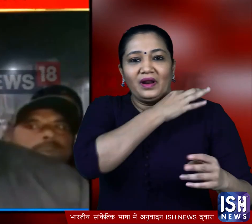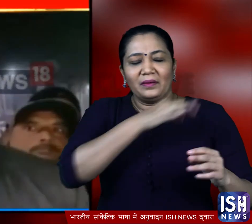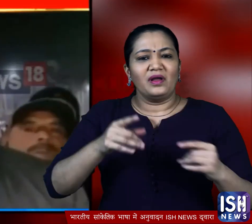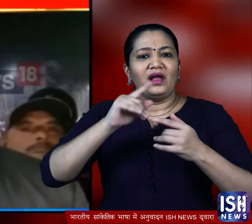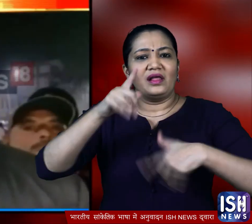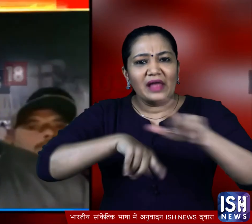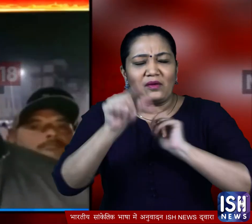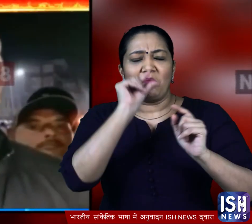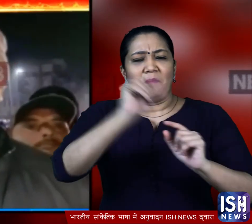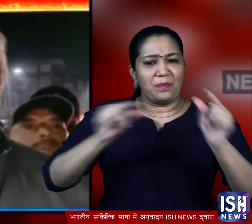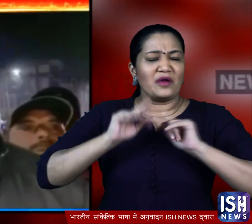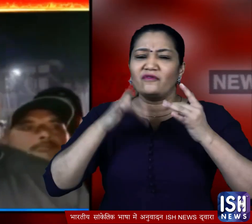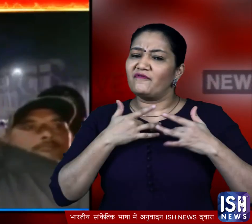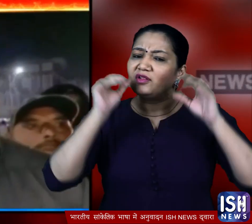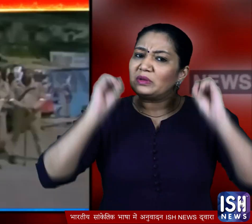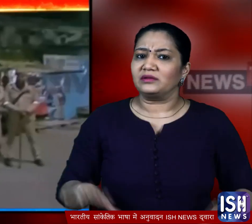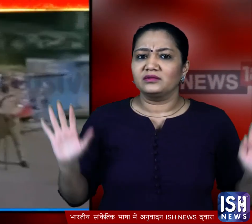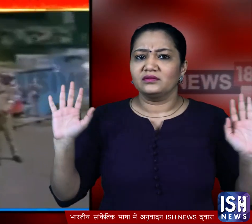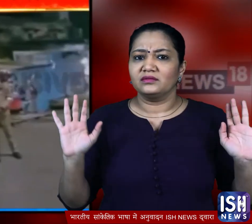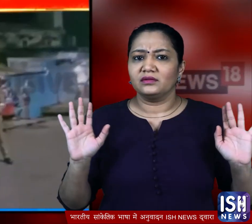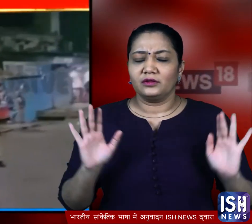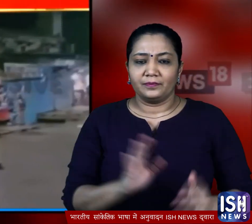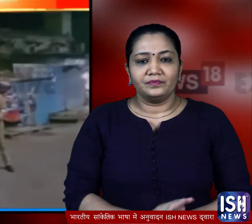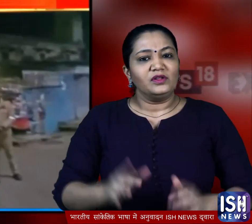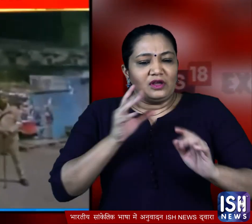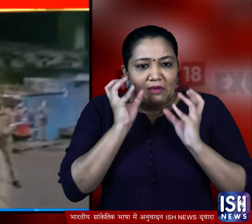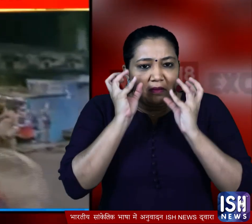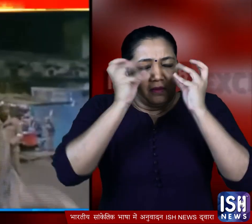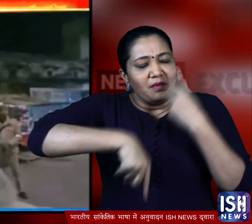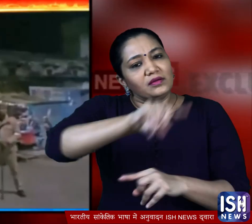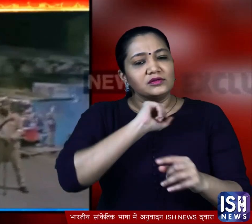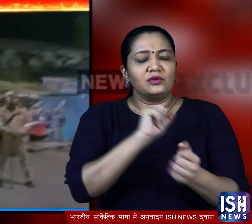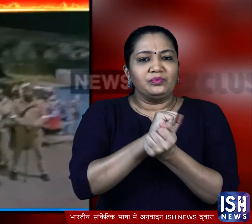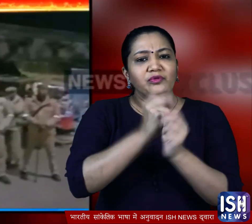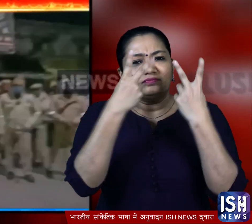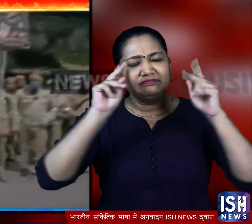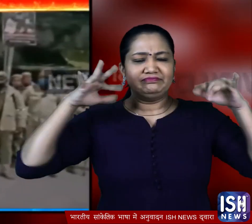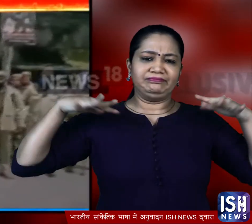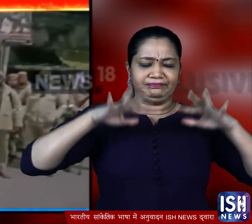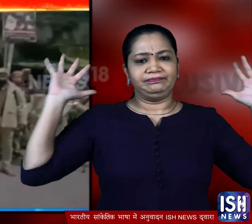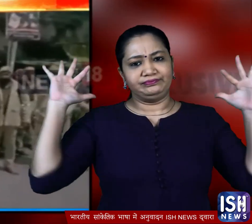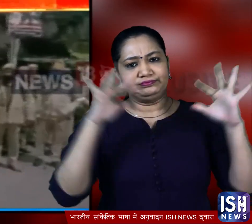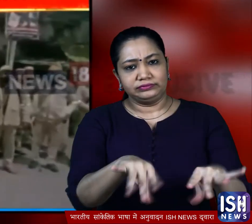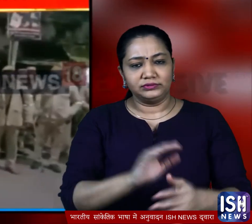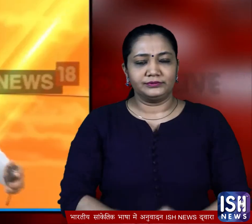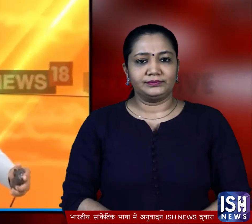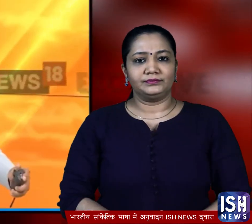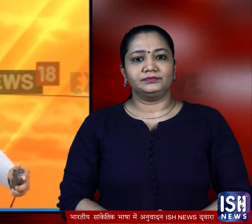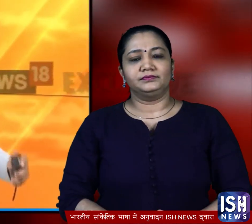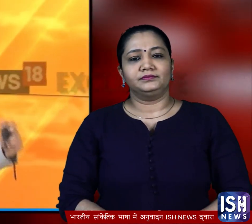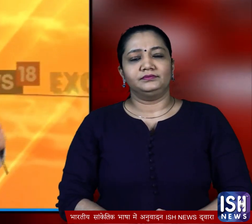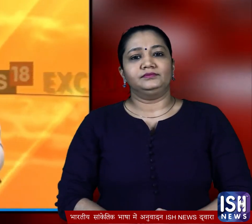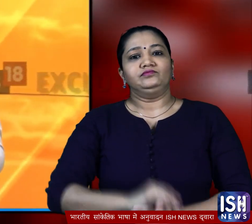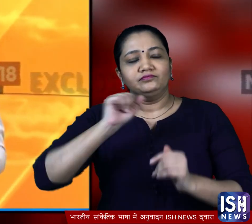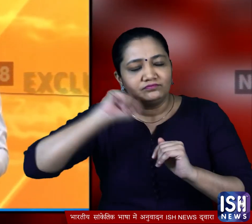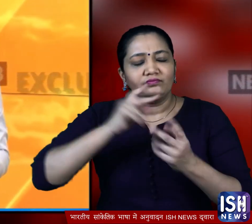अपमानजनक भाषा का प्रयोग कर रहे हैं, वो कतई अक्षम्य है। इन लोगों के उग्र तेवरों को देखते हुए फौरन वहां भारी संख्या में पुलिस बल को बुलाया गया, जिसने किसी